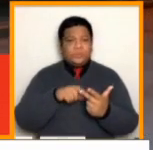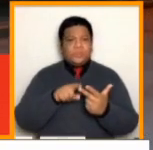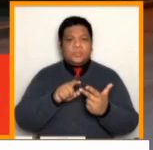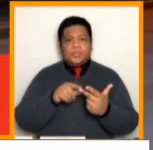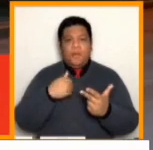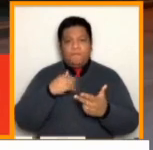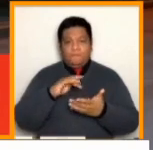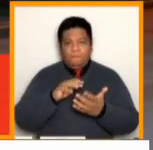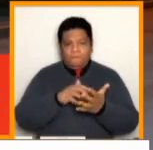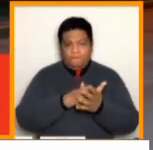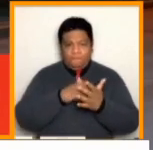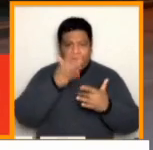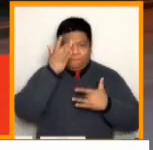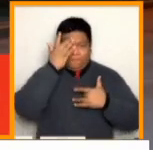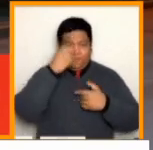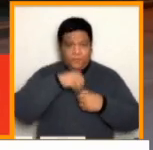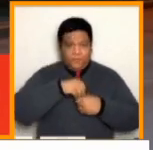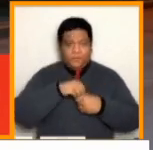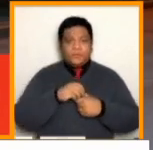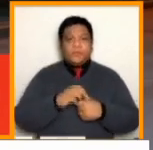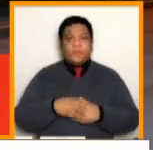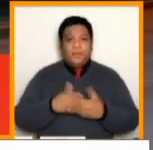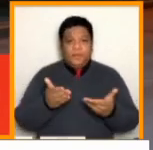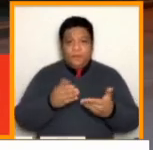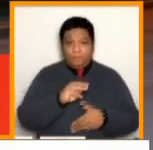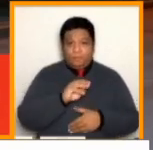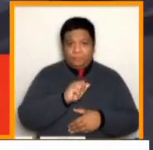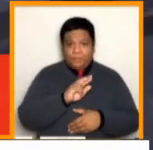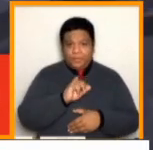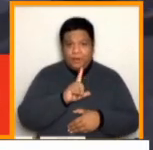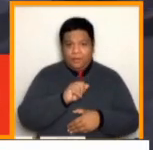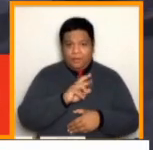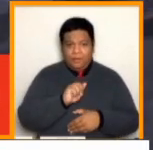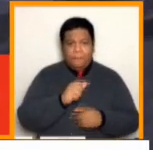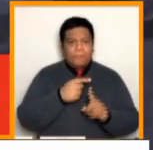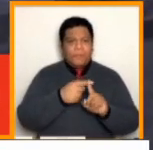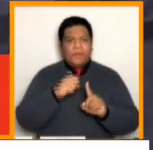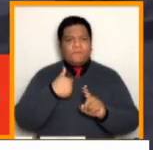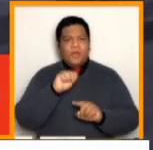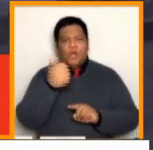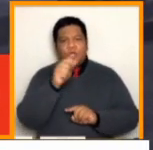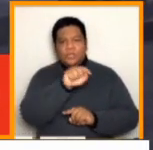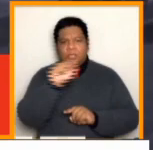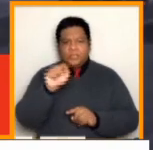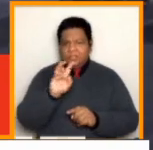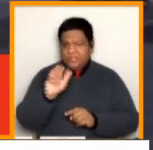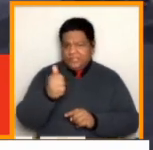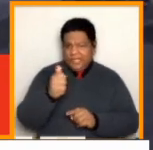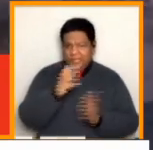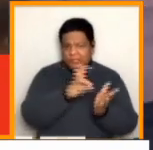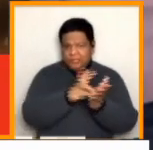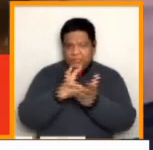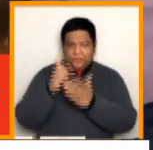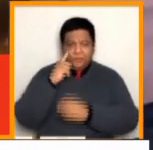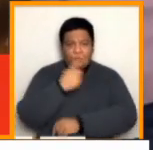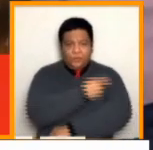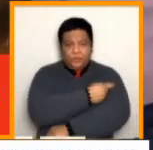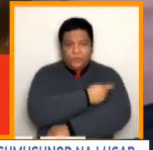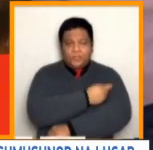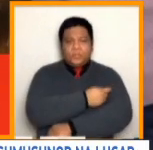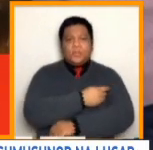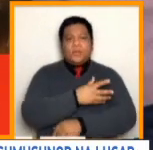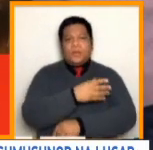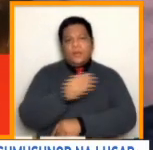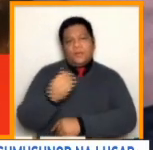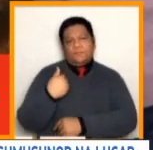Maria Clara High School, may 10 pang vaccination site sa South Caloocan at 12 naman sa North Caloocan. Ngayong araw,